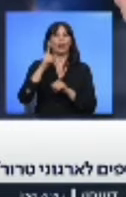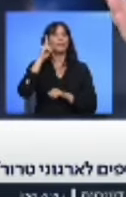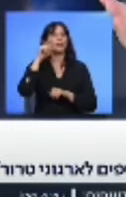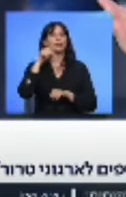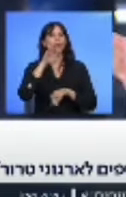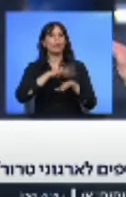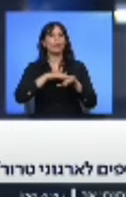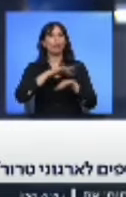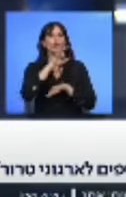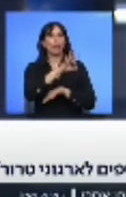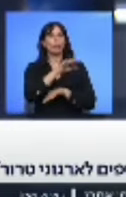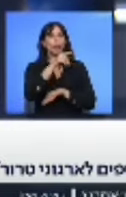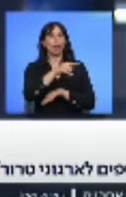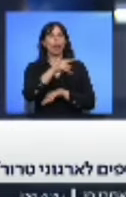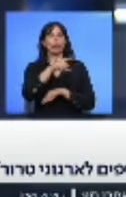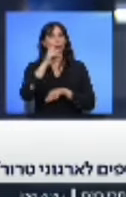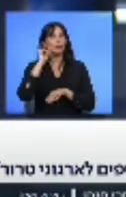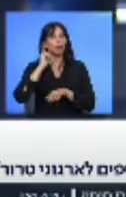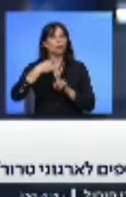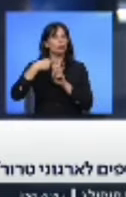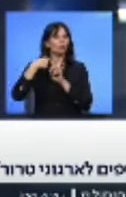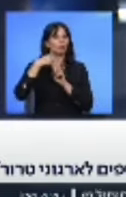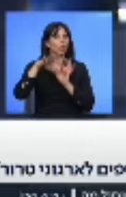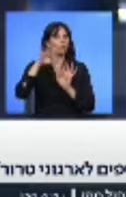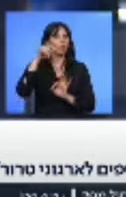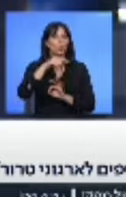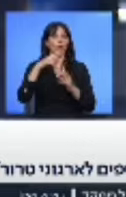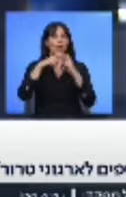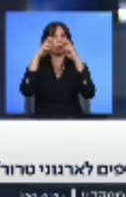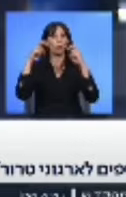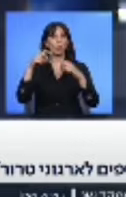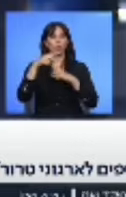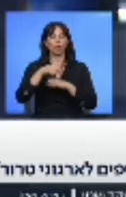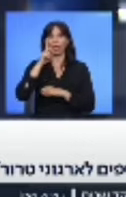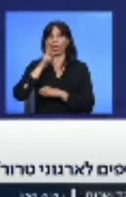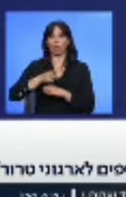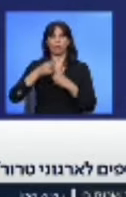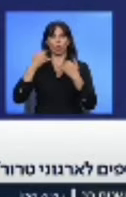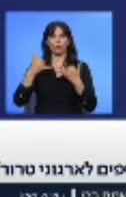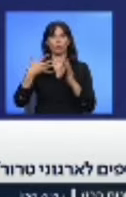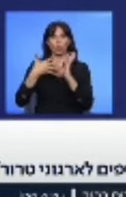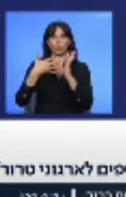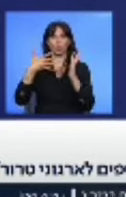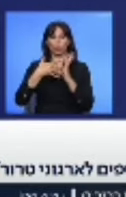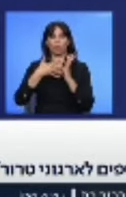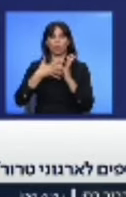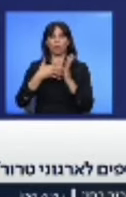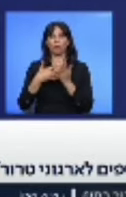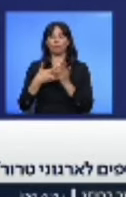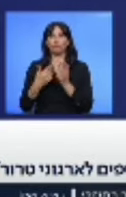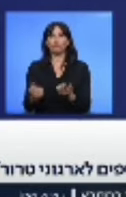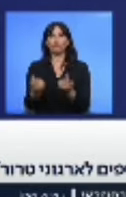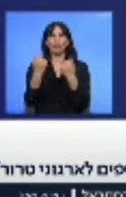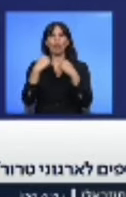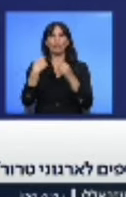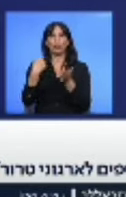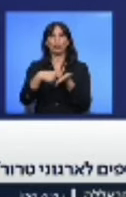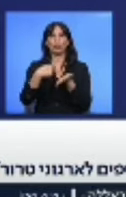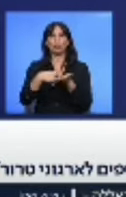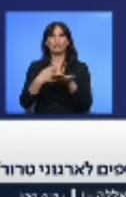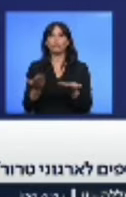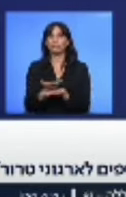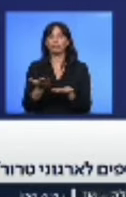לסכל את העמותות האלה. חייבים היום לבדוק מאיפה הגיע הכסף. היו